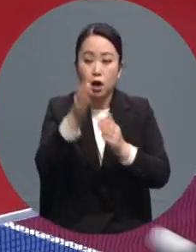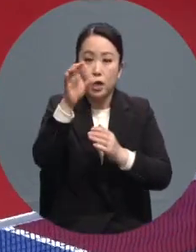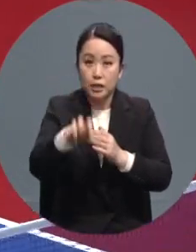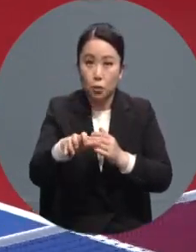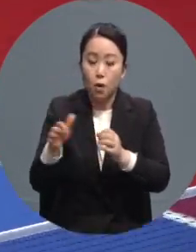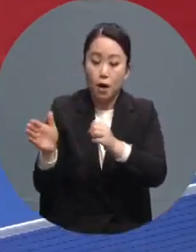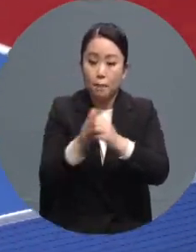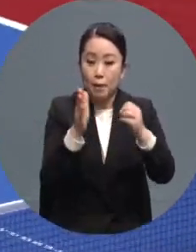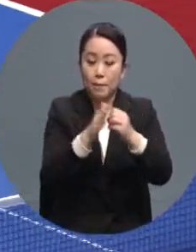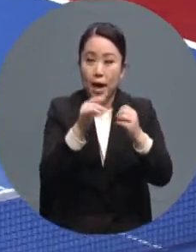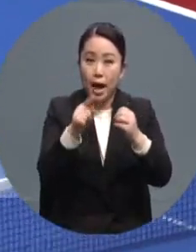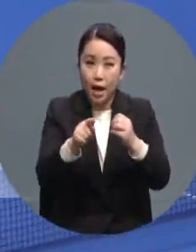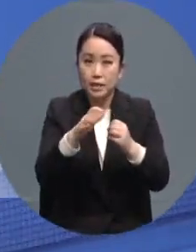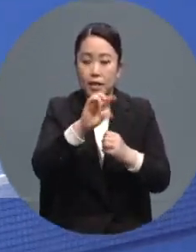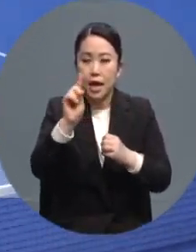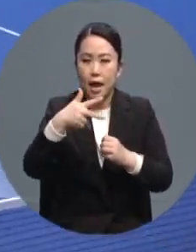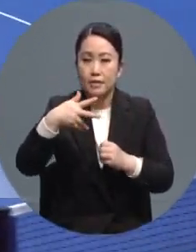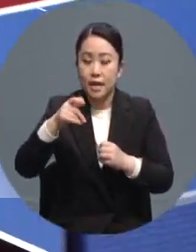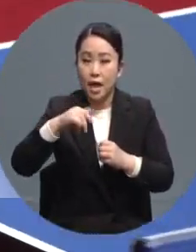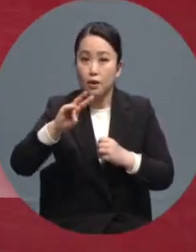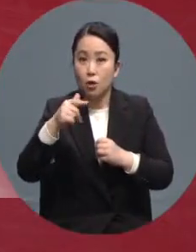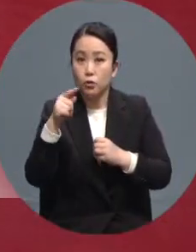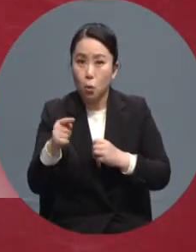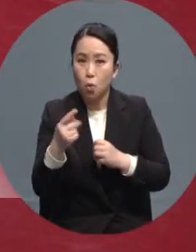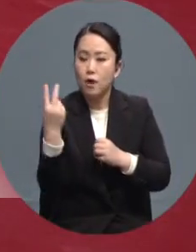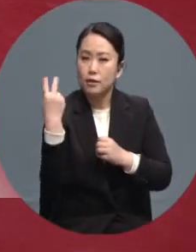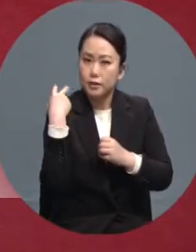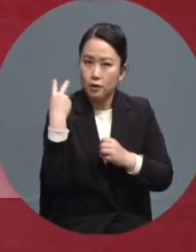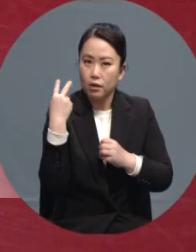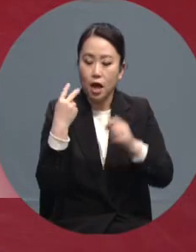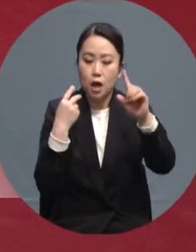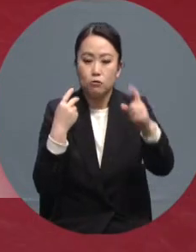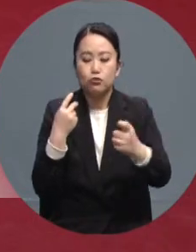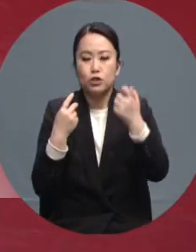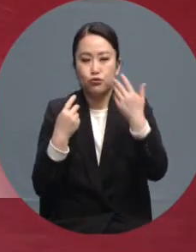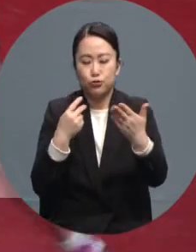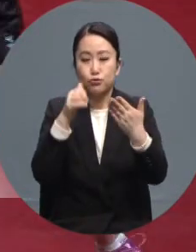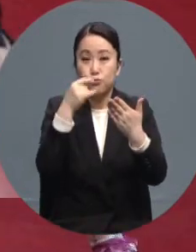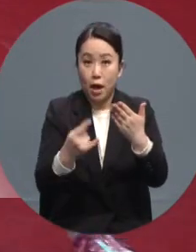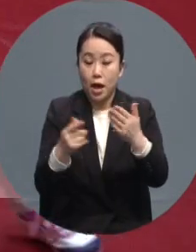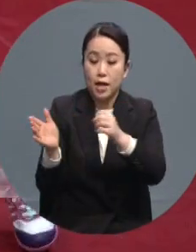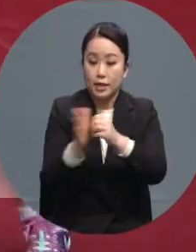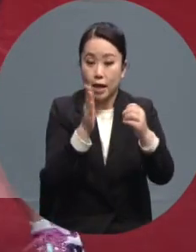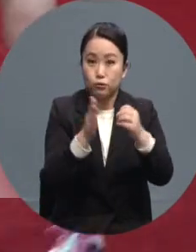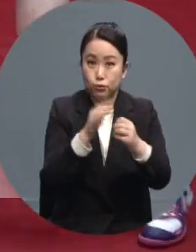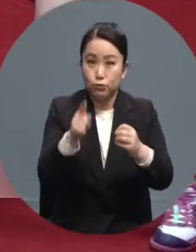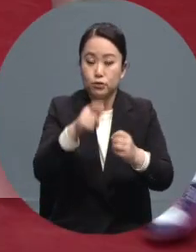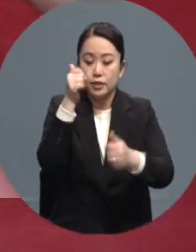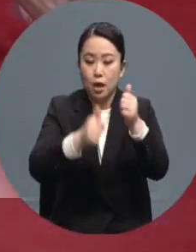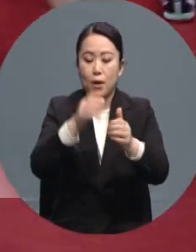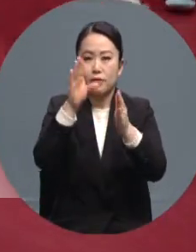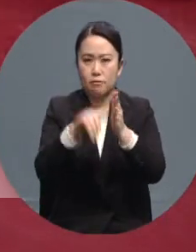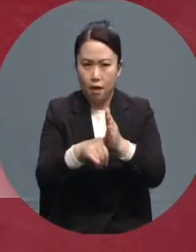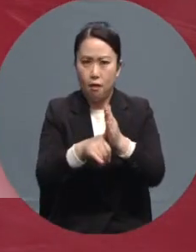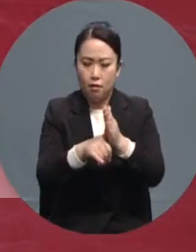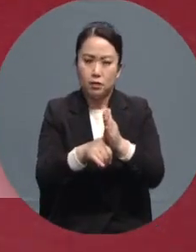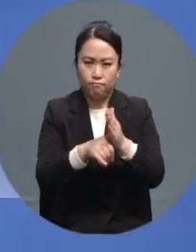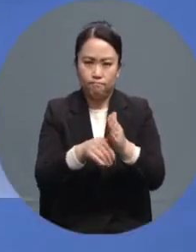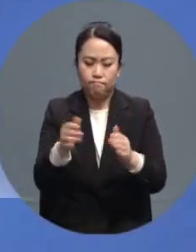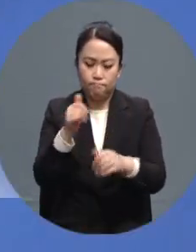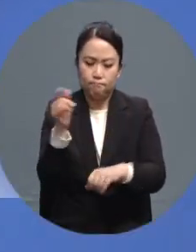창단 멤버인 안재현도 그제 제69회 종별탁구선수권대회에서 남자 일반부 개인 단식 정상에